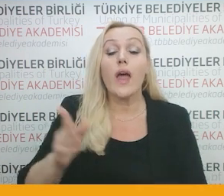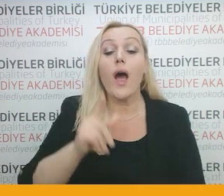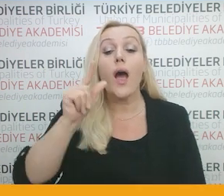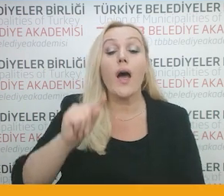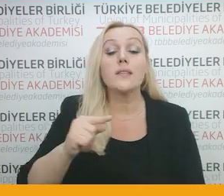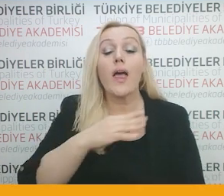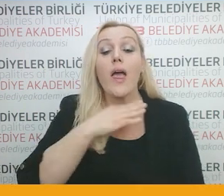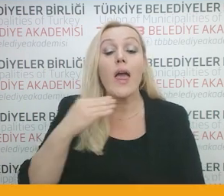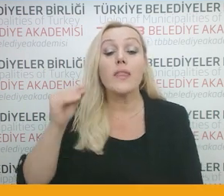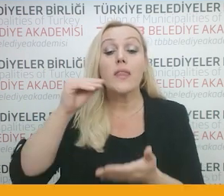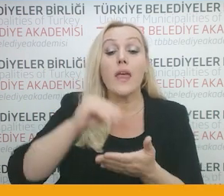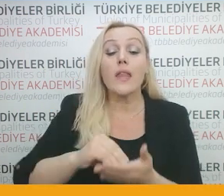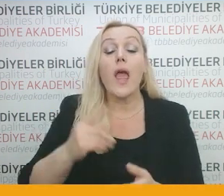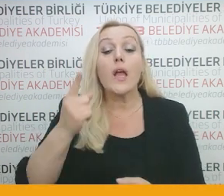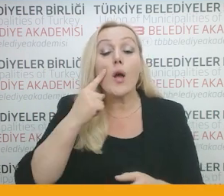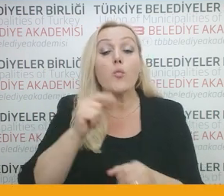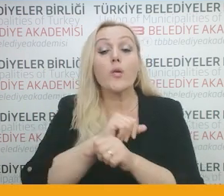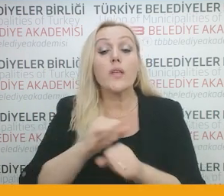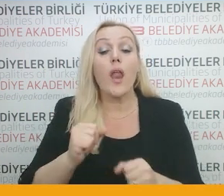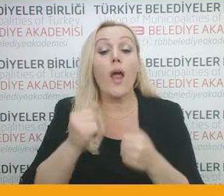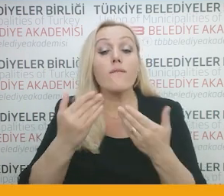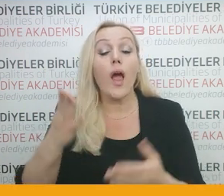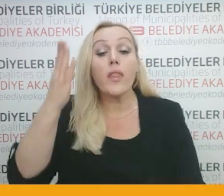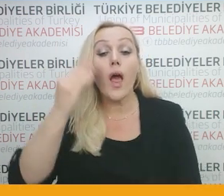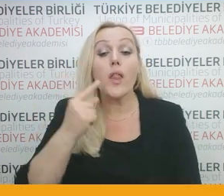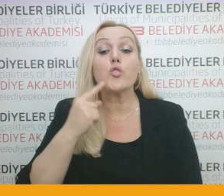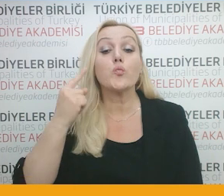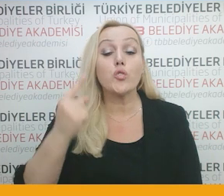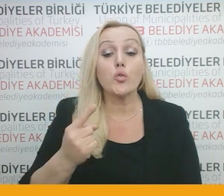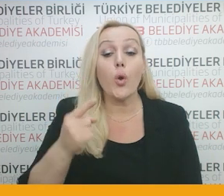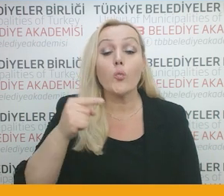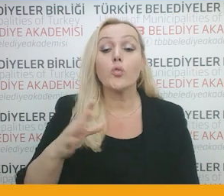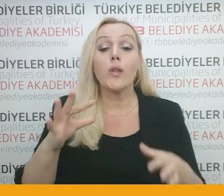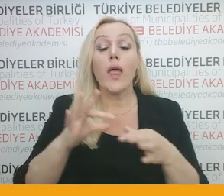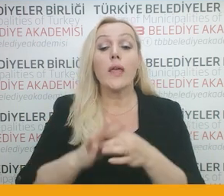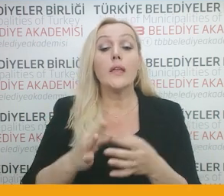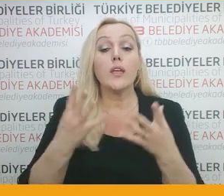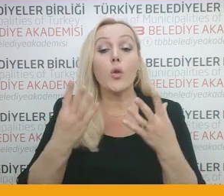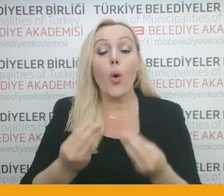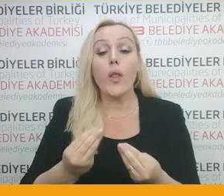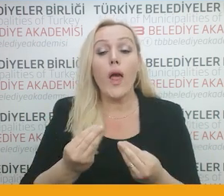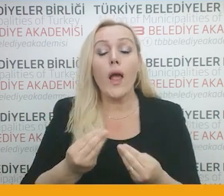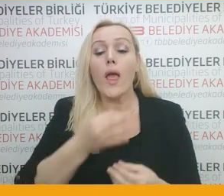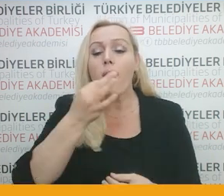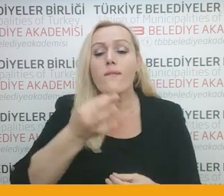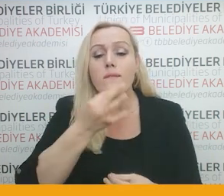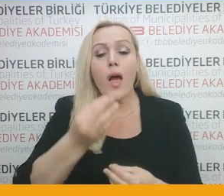kullanarak kamu zararına sebebiyet verildiği anlaşılmış diyor Sayıştay. Bununla ilgili savunma